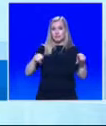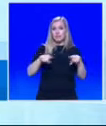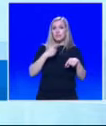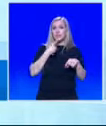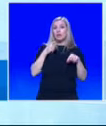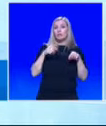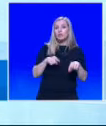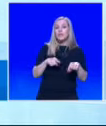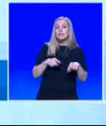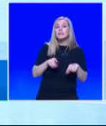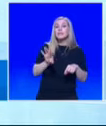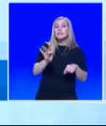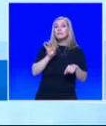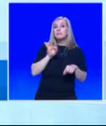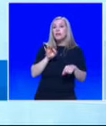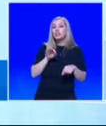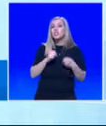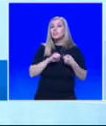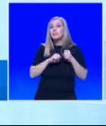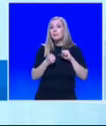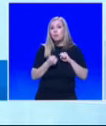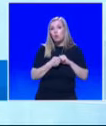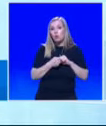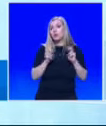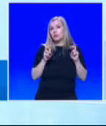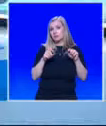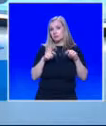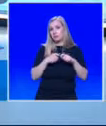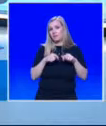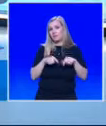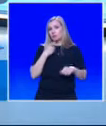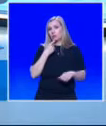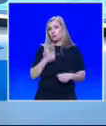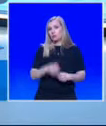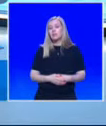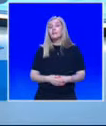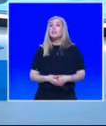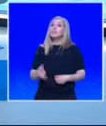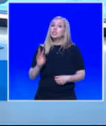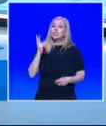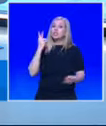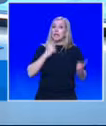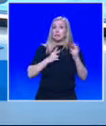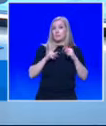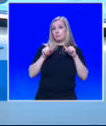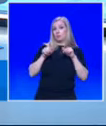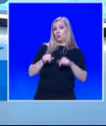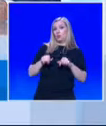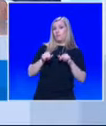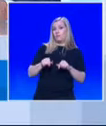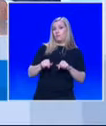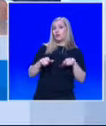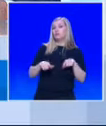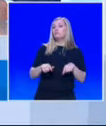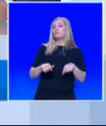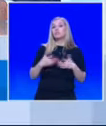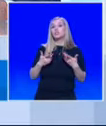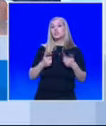техните общински избраници и кметове ще се борят да реализират тази година. Предстои да разберем дали тази ваша иновация, да,